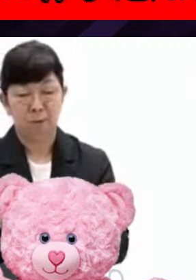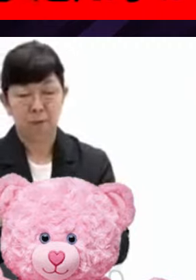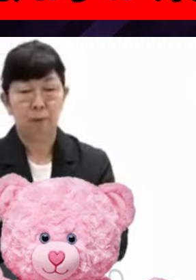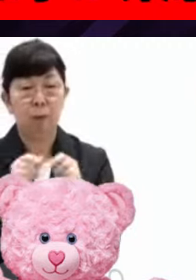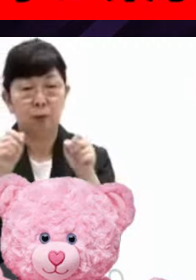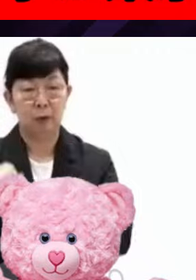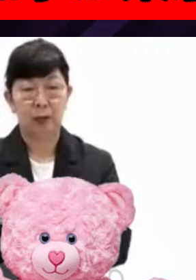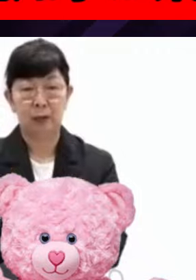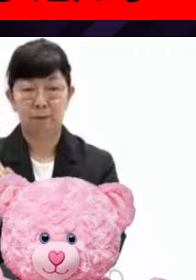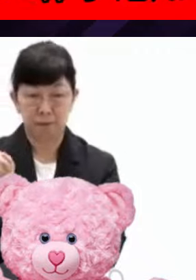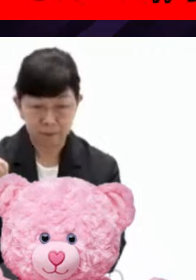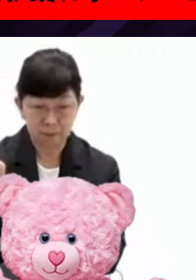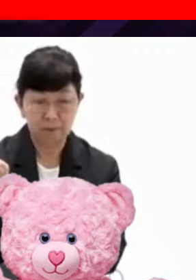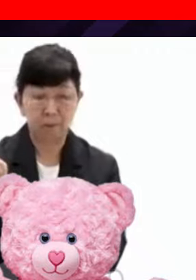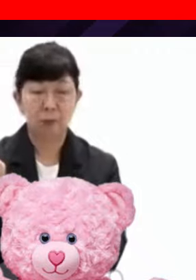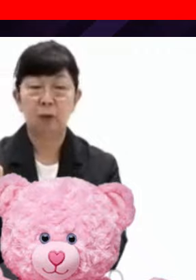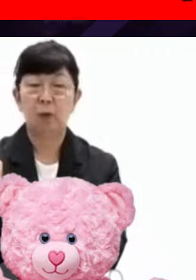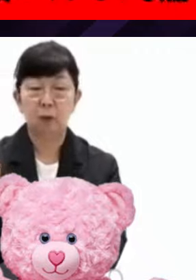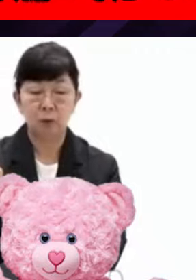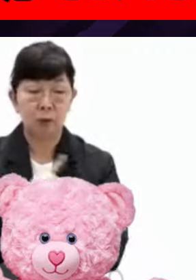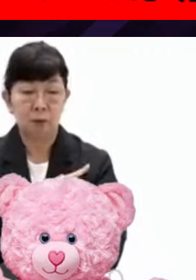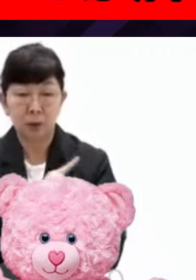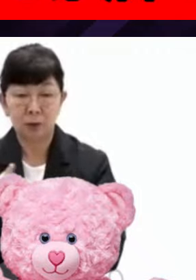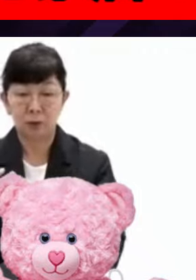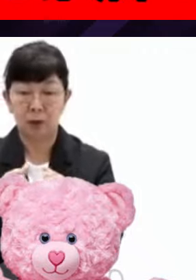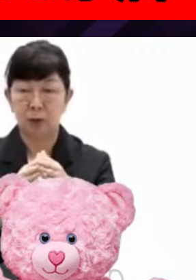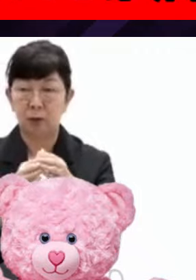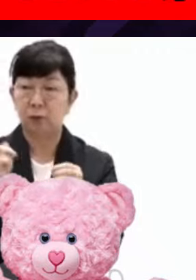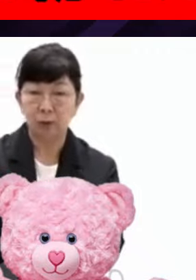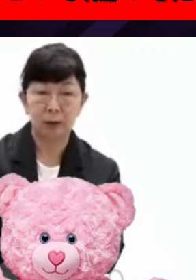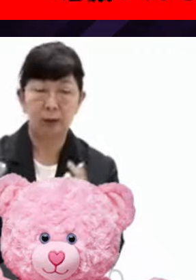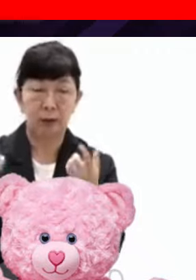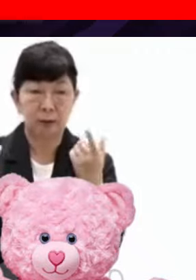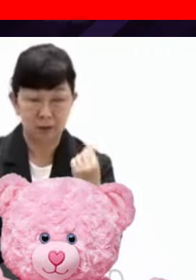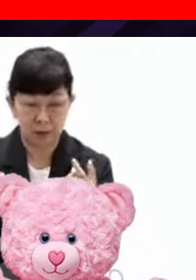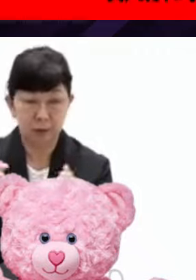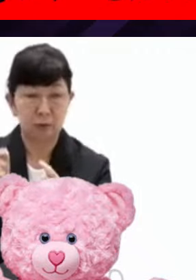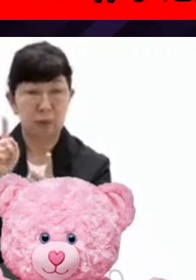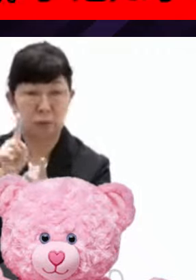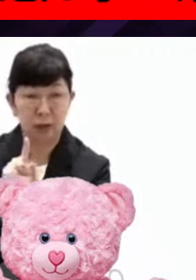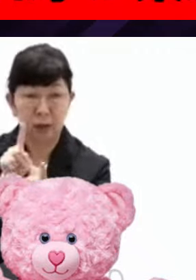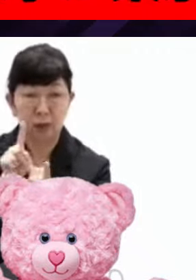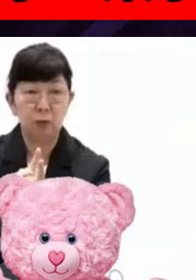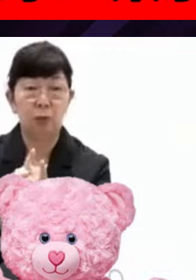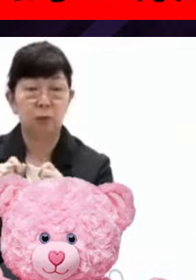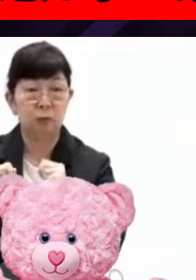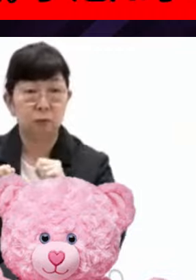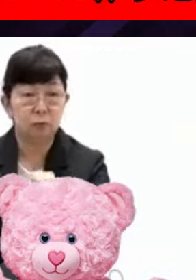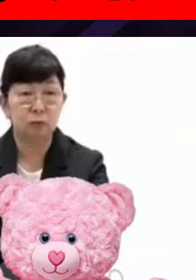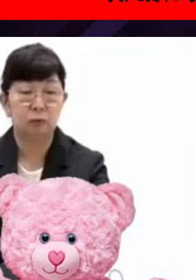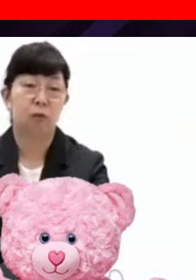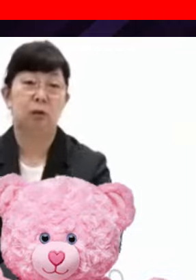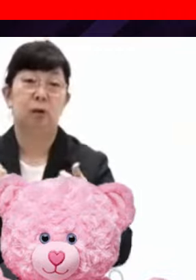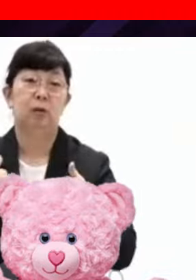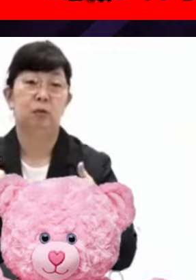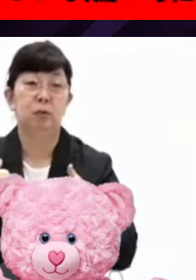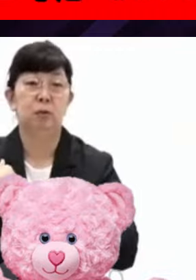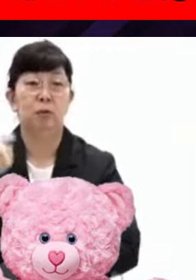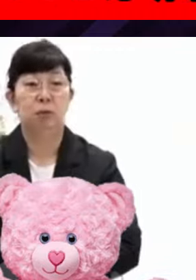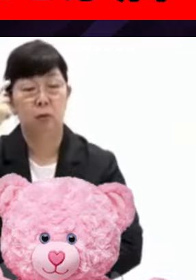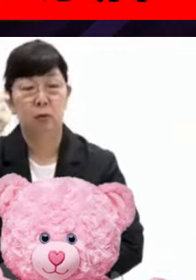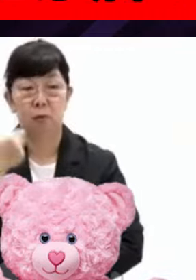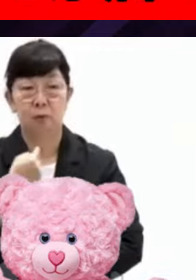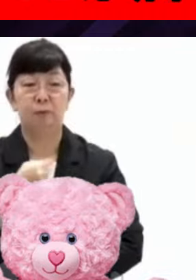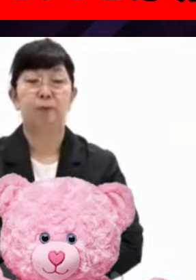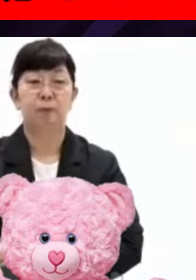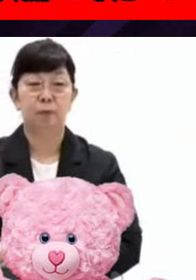をまず国がしっかりと対応すべきだという認識です。これについ